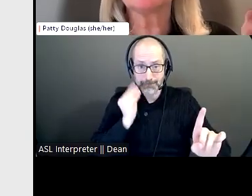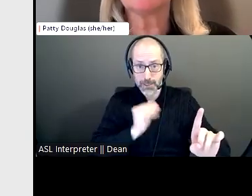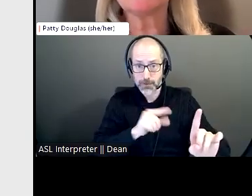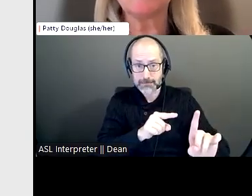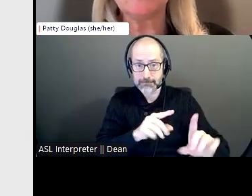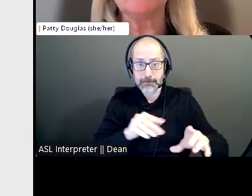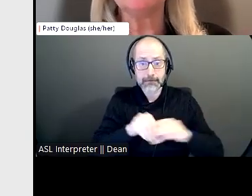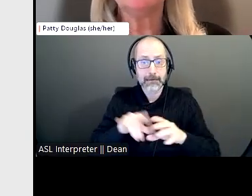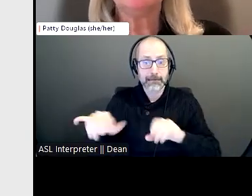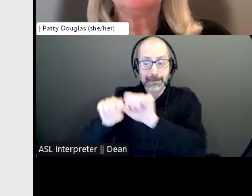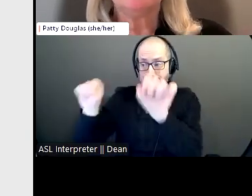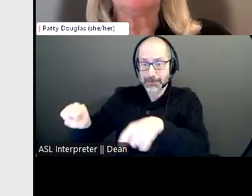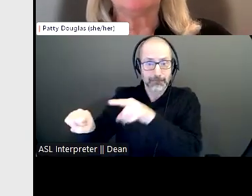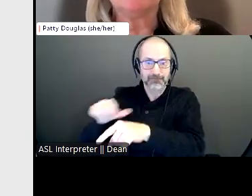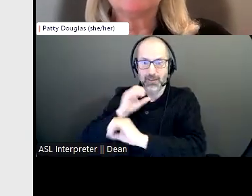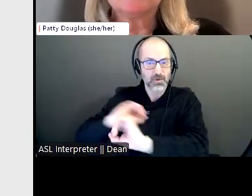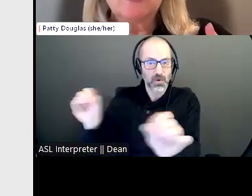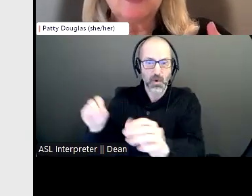d'être neurodivergent